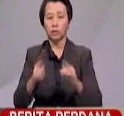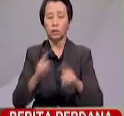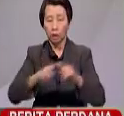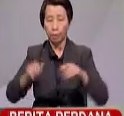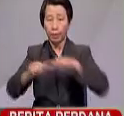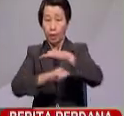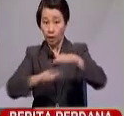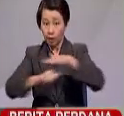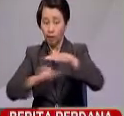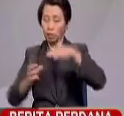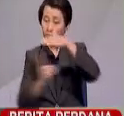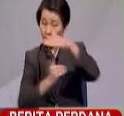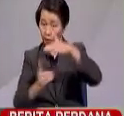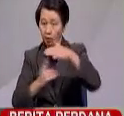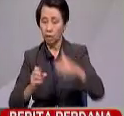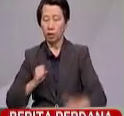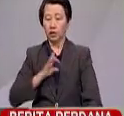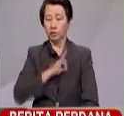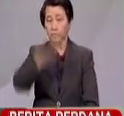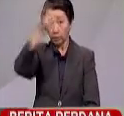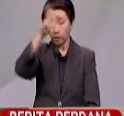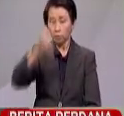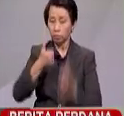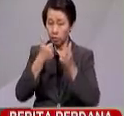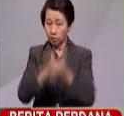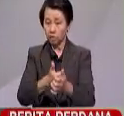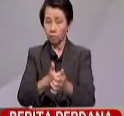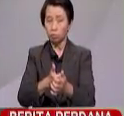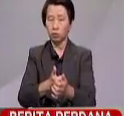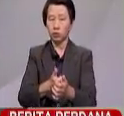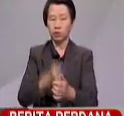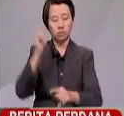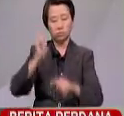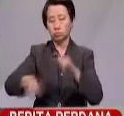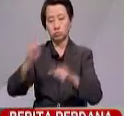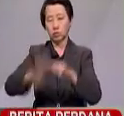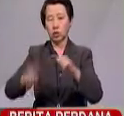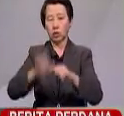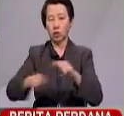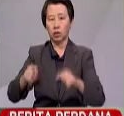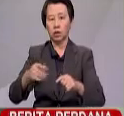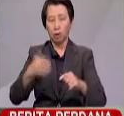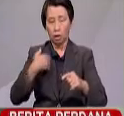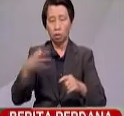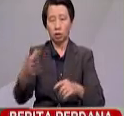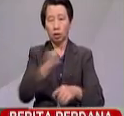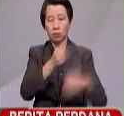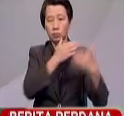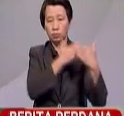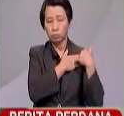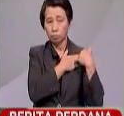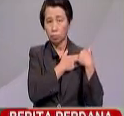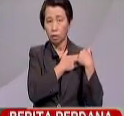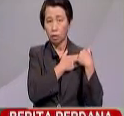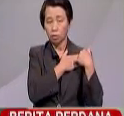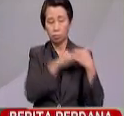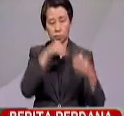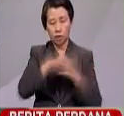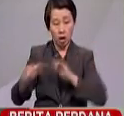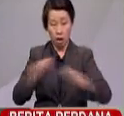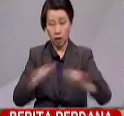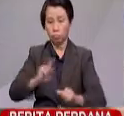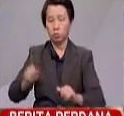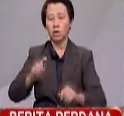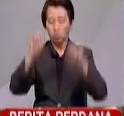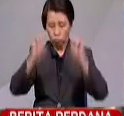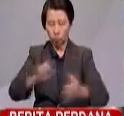asasnya, dasarnya, penjawat awam mengikut kabinet tidak seharusnya melibatkan diri dalam politik secara aktif. Tapi dia boleh menjadi ahli